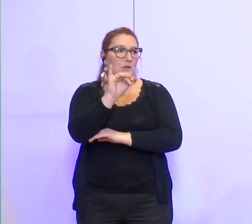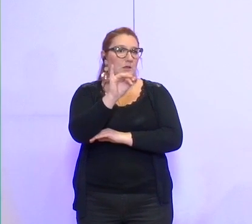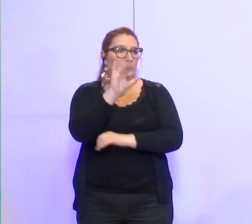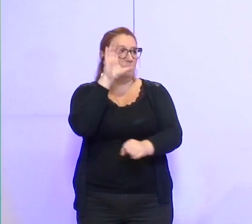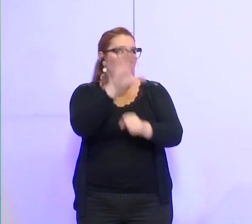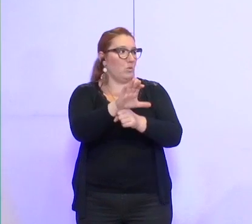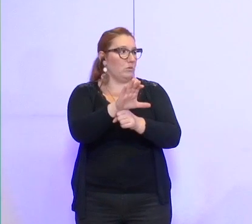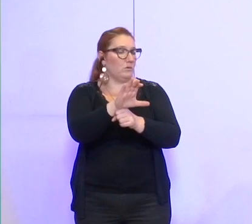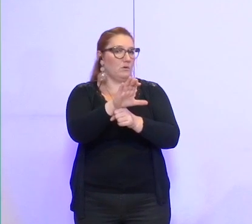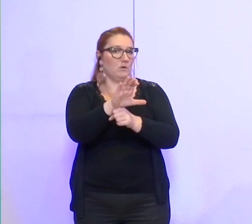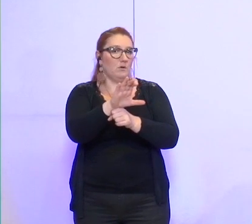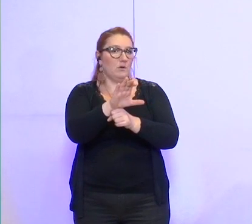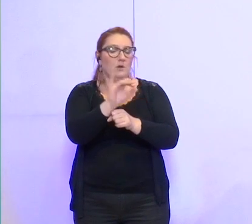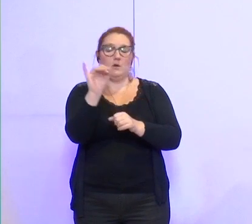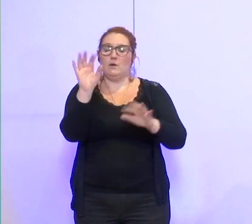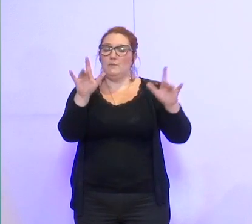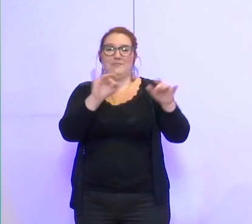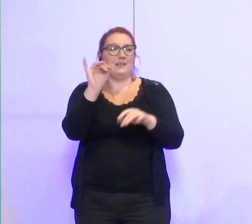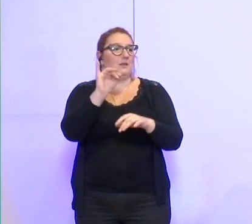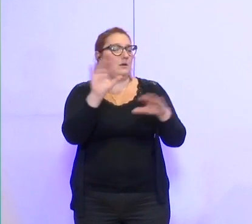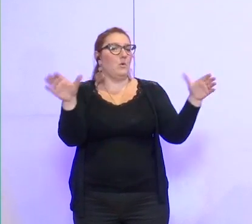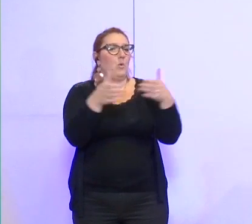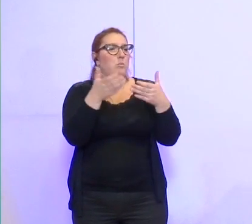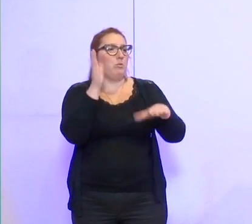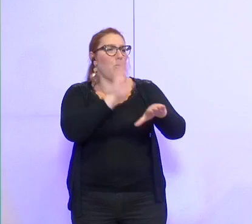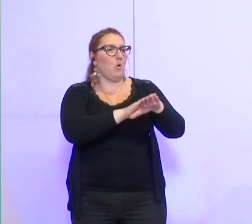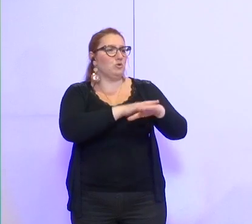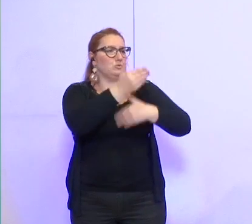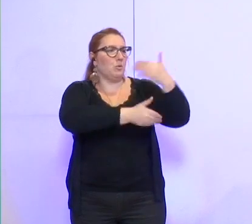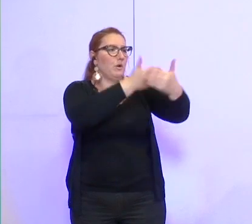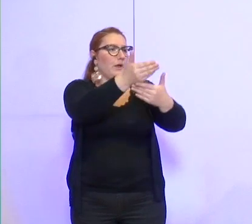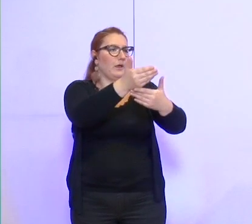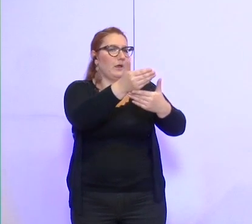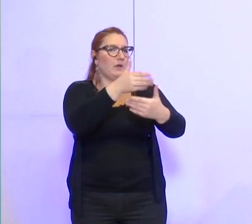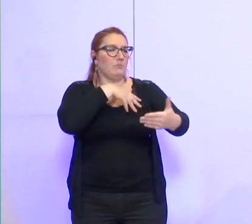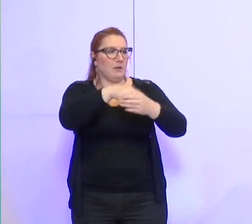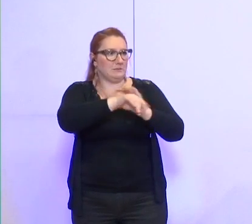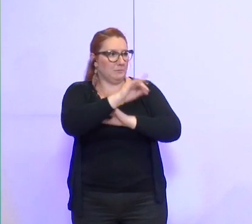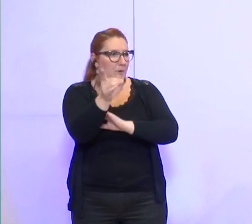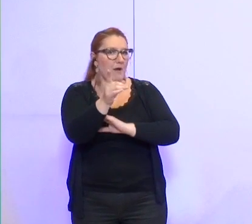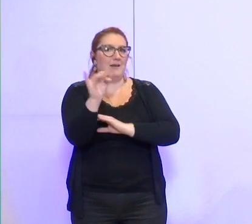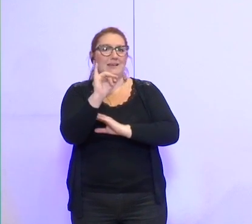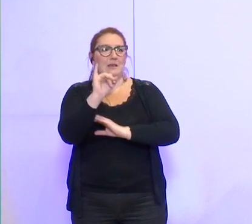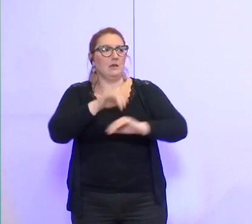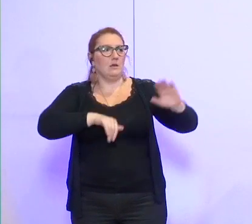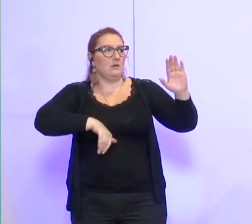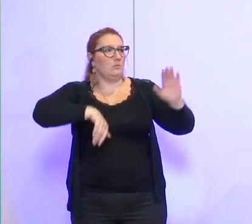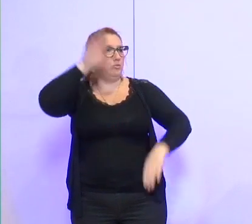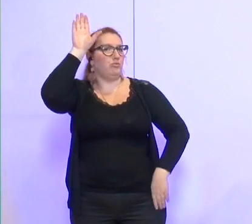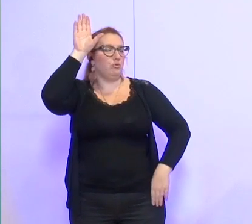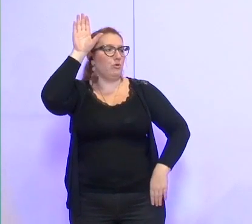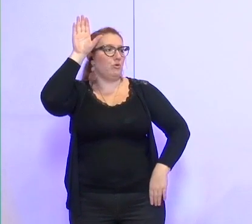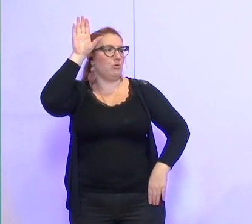est contre, le groupe de gauche et de progrès ne prend pas part au vote, et qui est pour